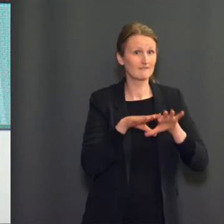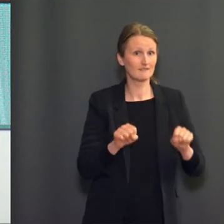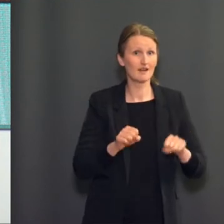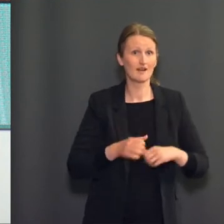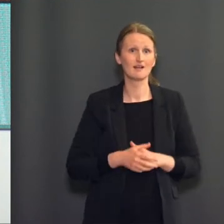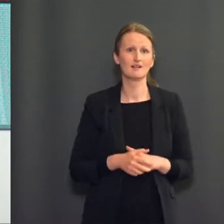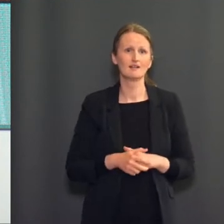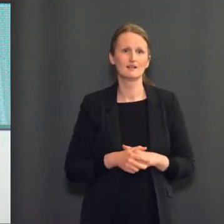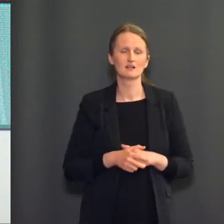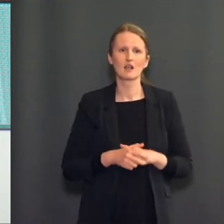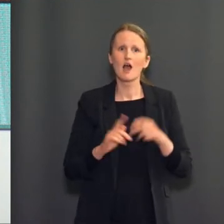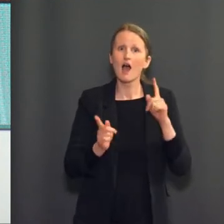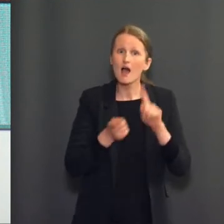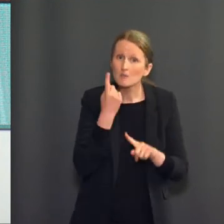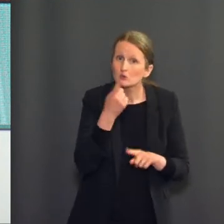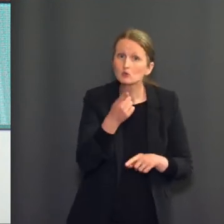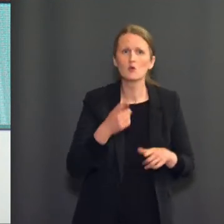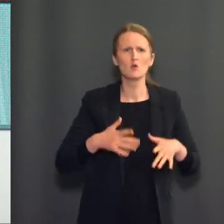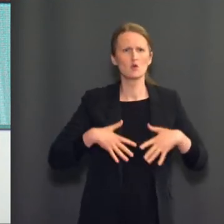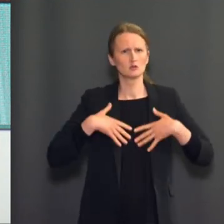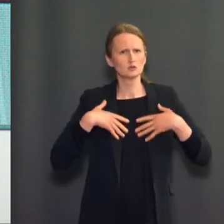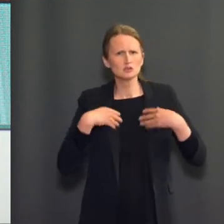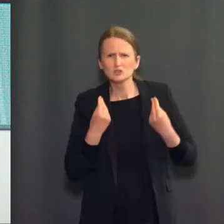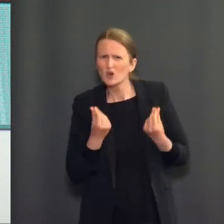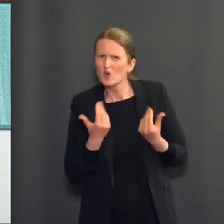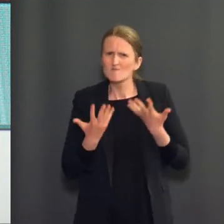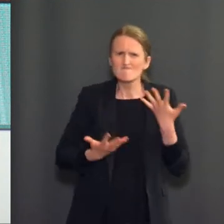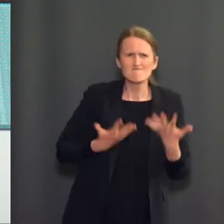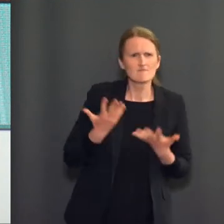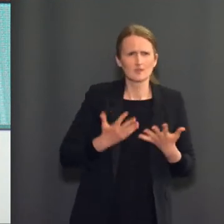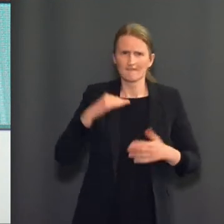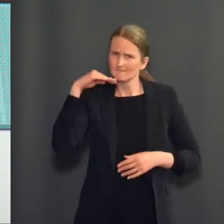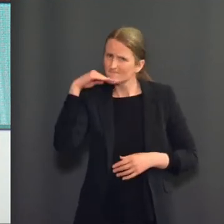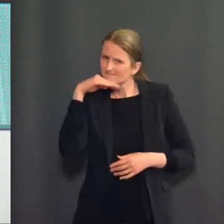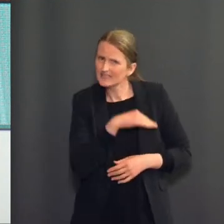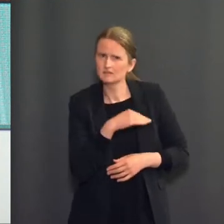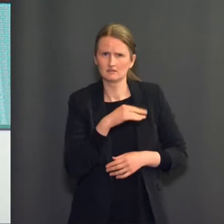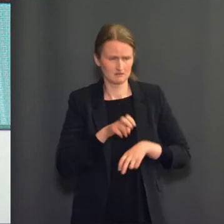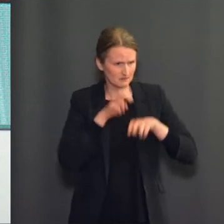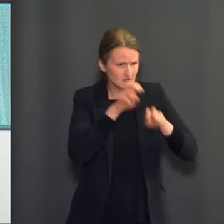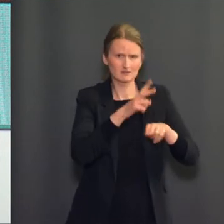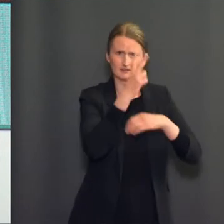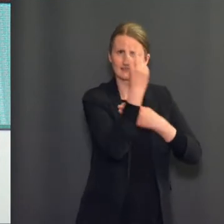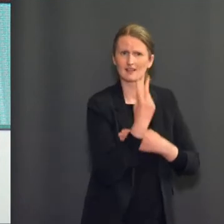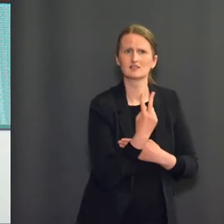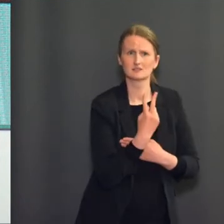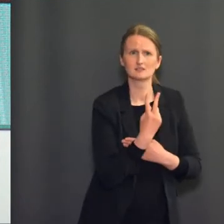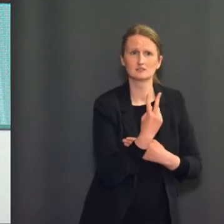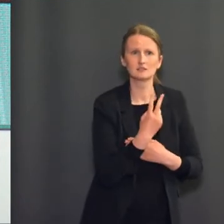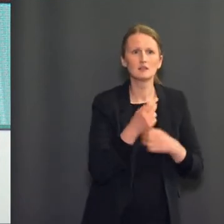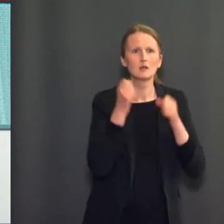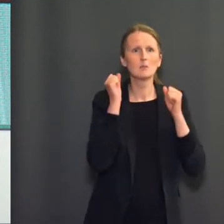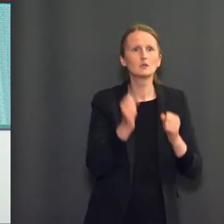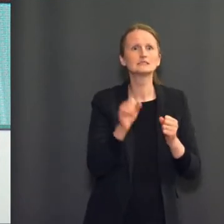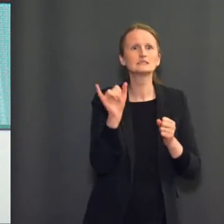tester le plus rapidement possible pour éviter l'émergence de la maladie ou des foyers ou clusters. Les